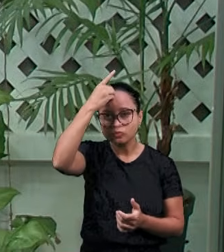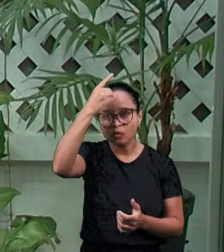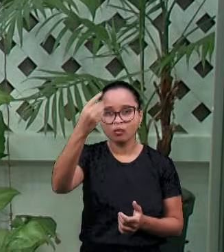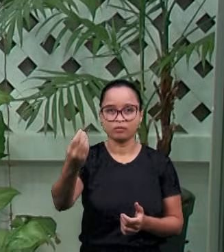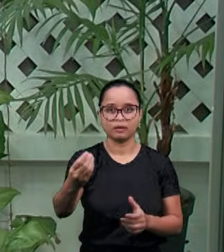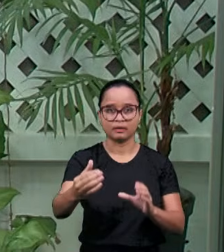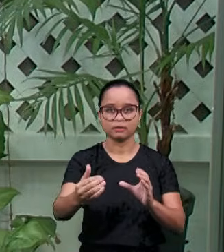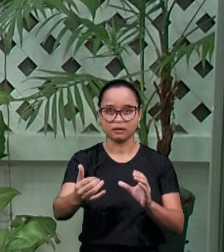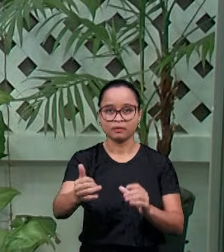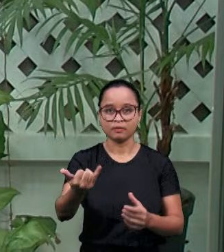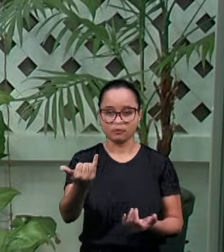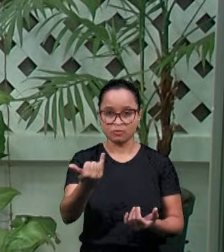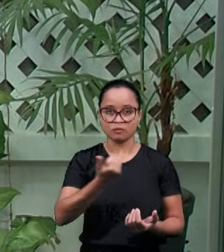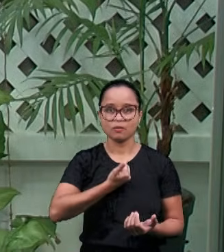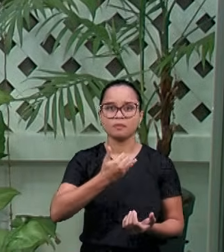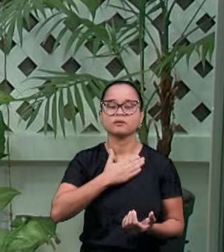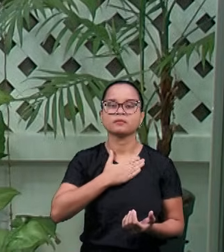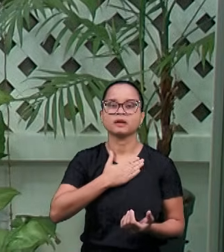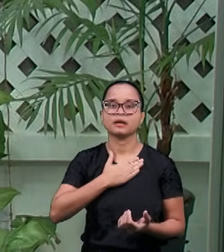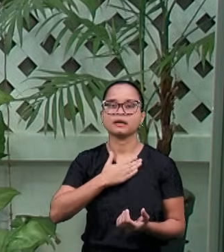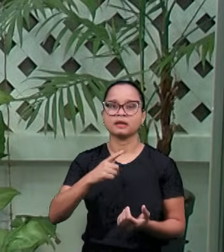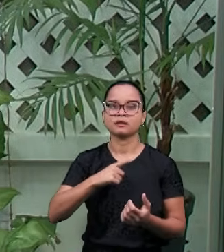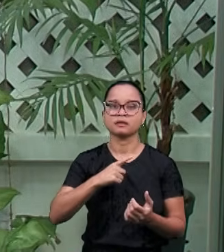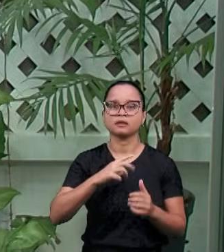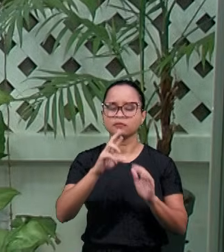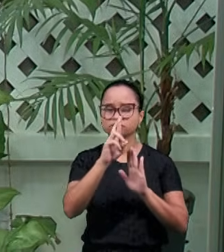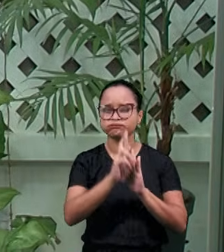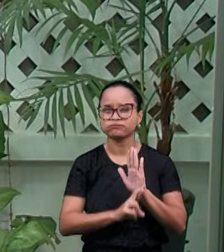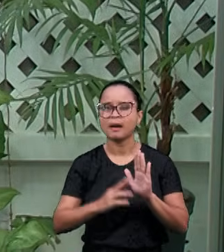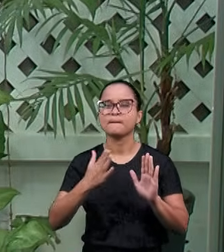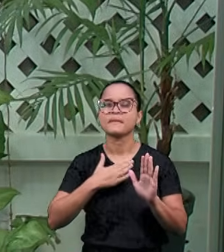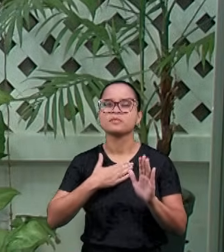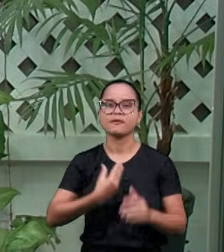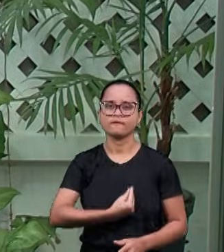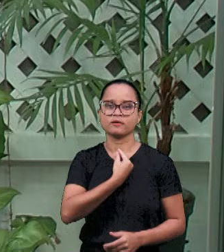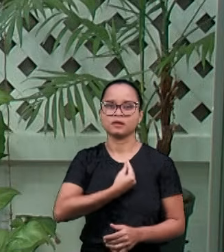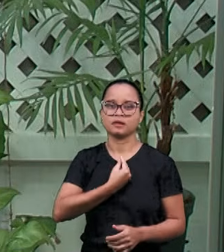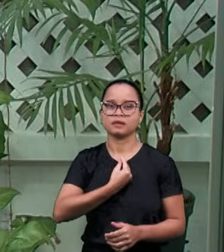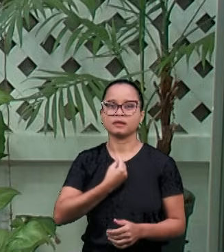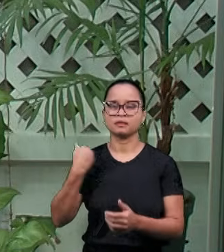oublié. Et c'est une direction de ma vie. Ça,